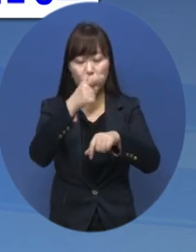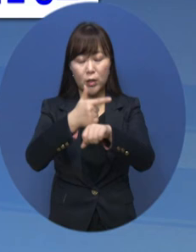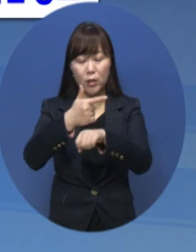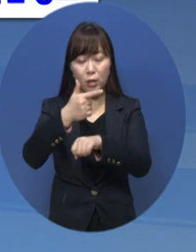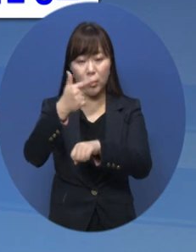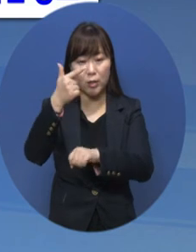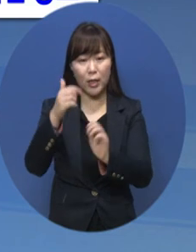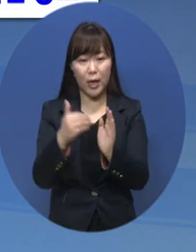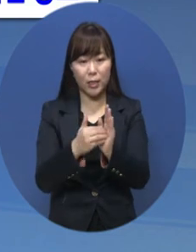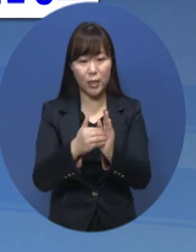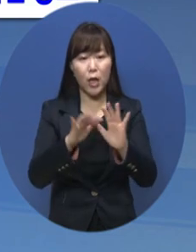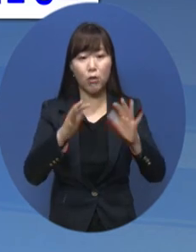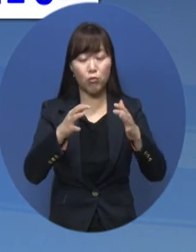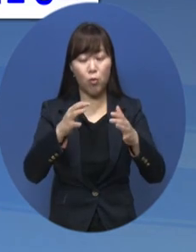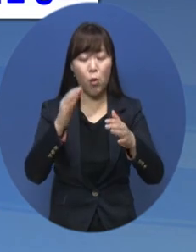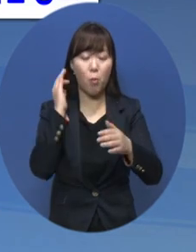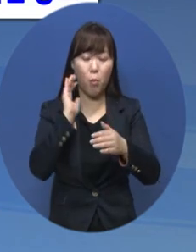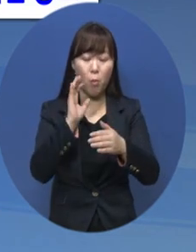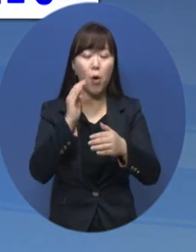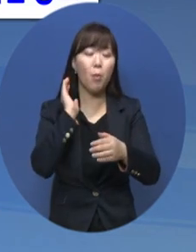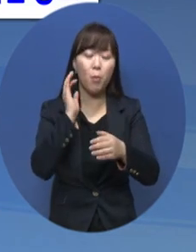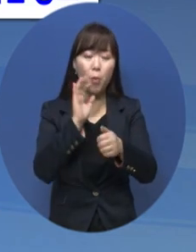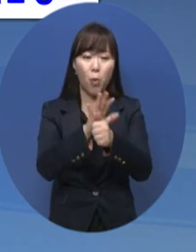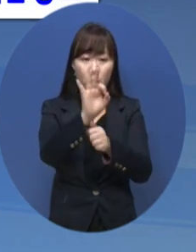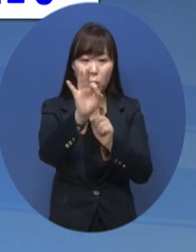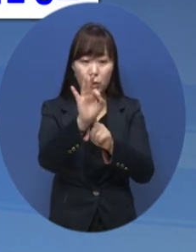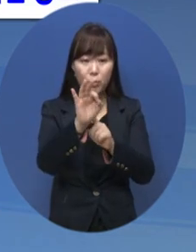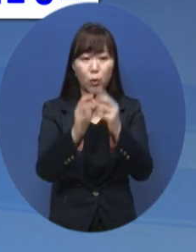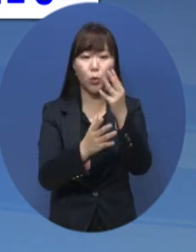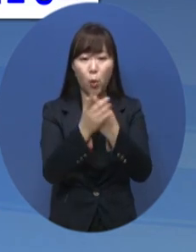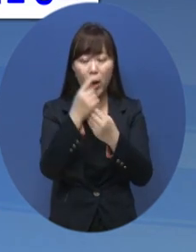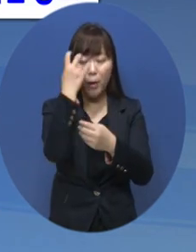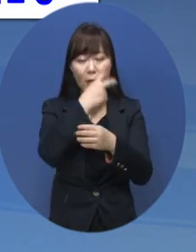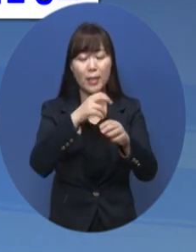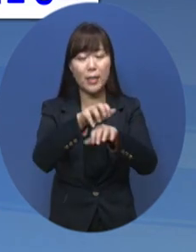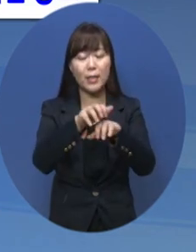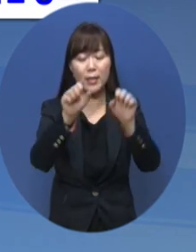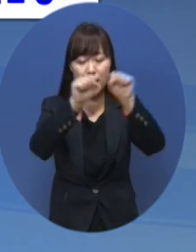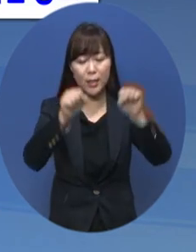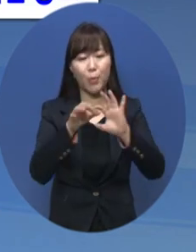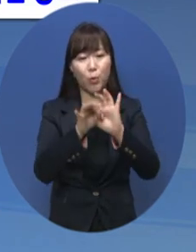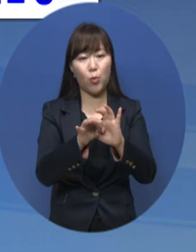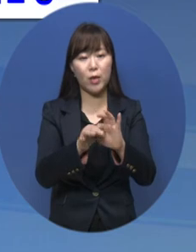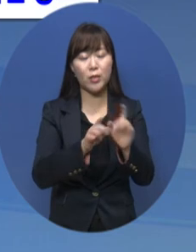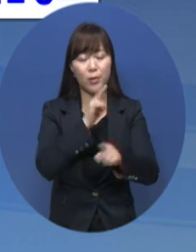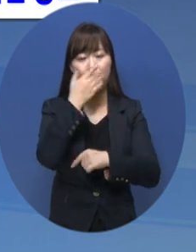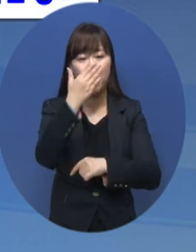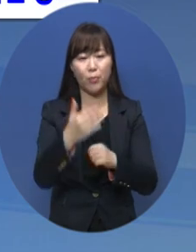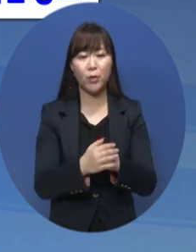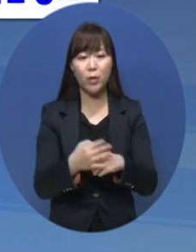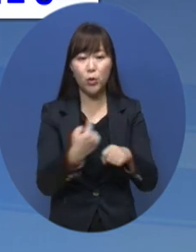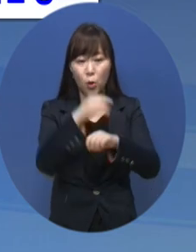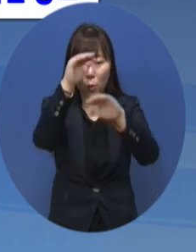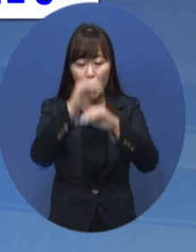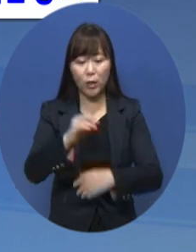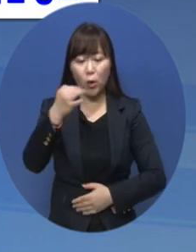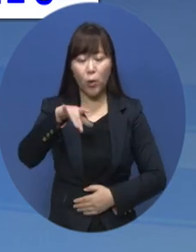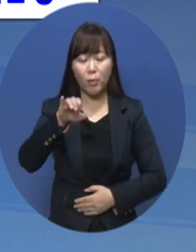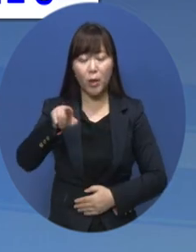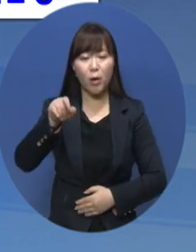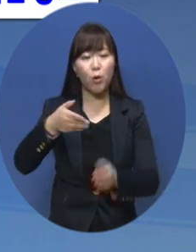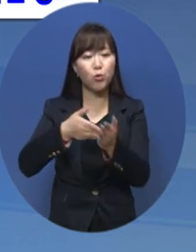6시까지 국고보조금 통합관리 시스템을 통해 접수하면 됩니다. 이 밖에 자세한 사항은 웰피어